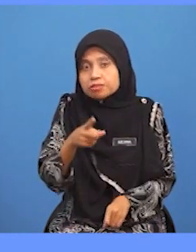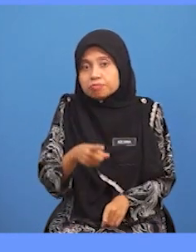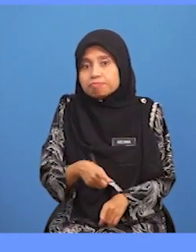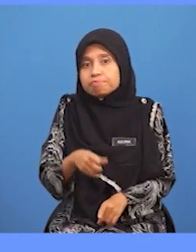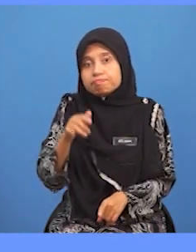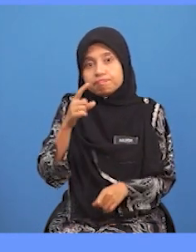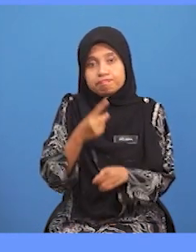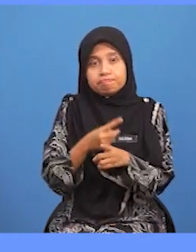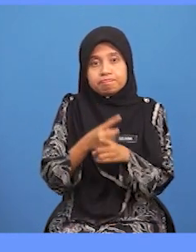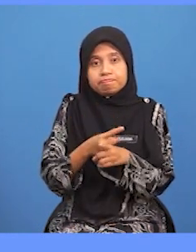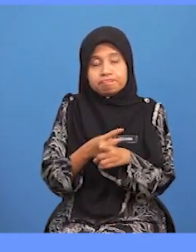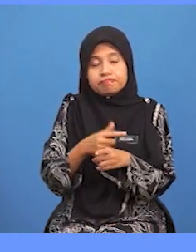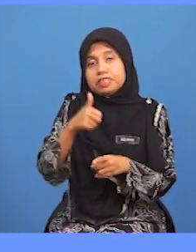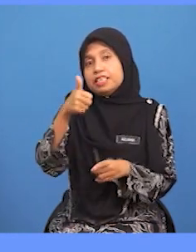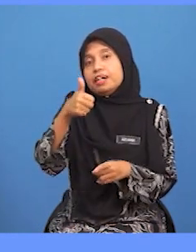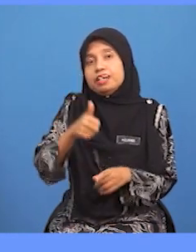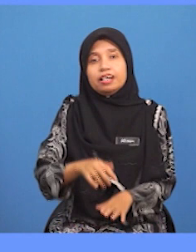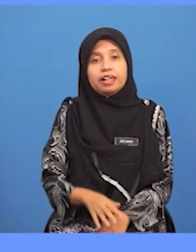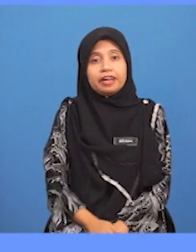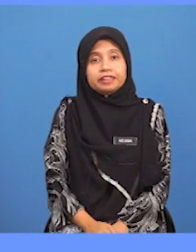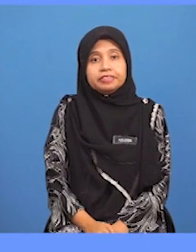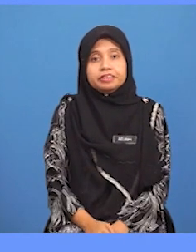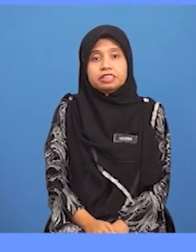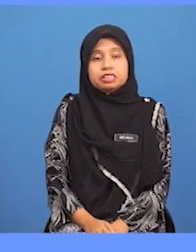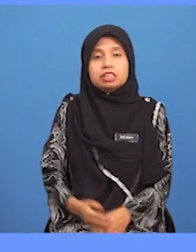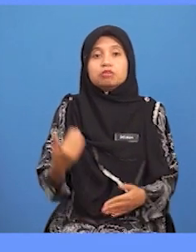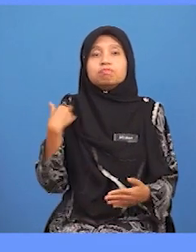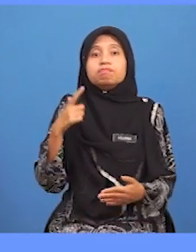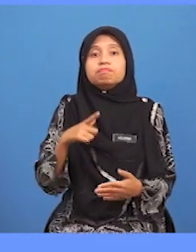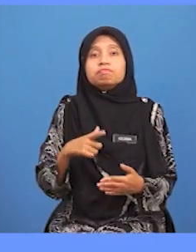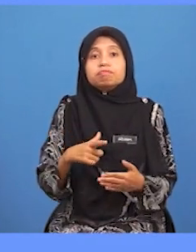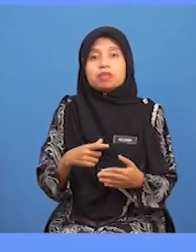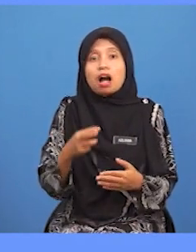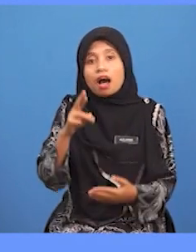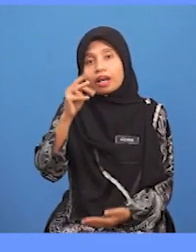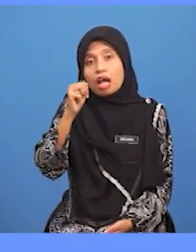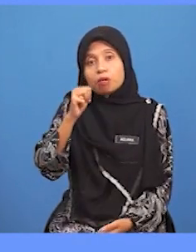cikgu? Ya, jawapan yang diperoleh ialah